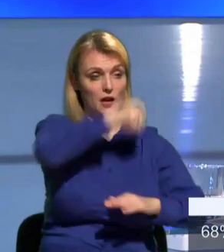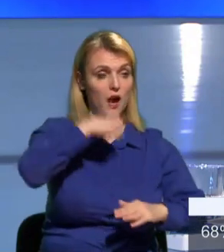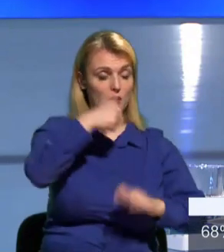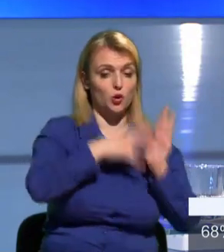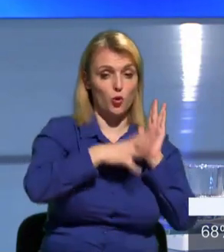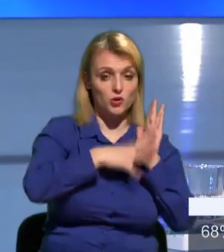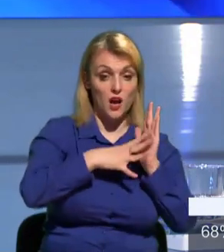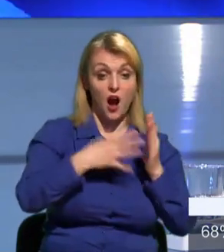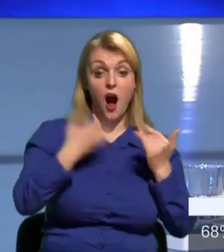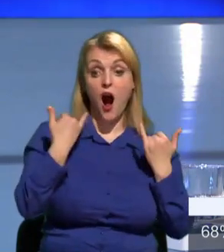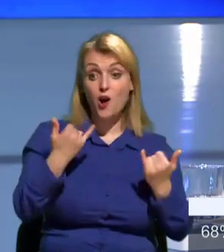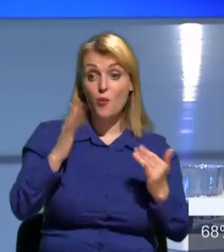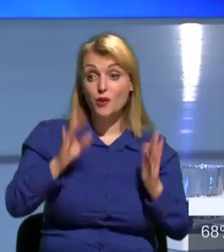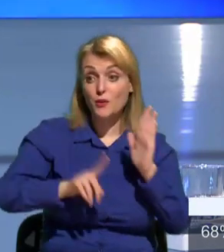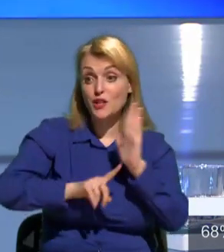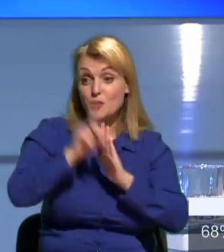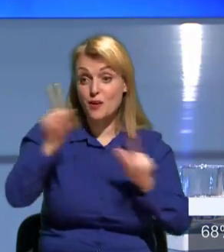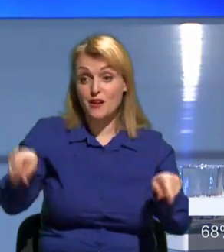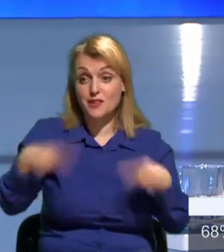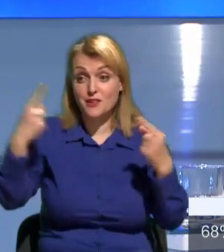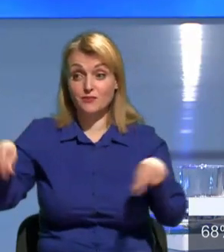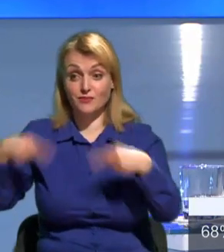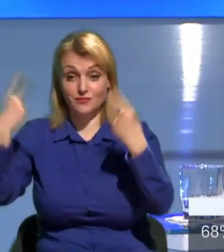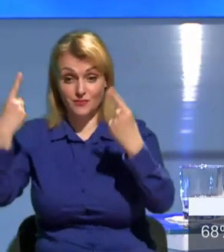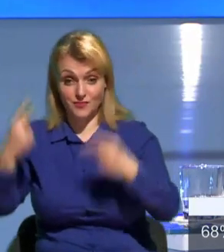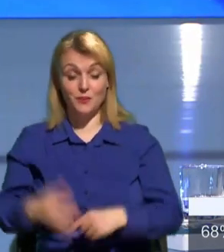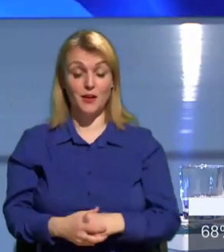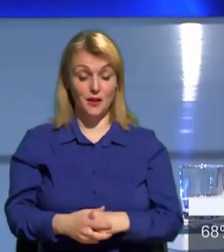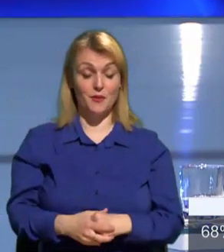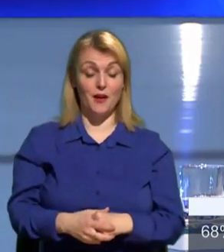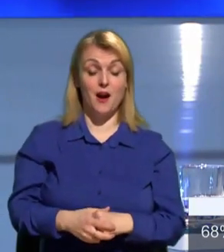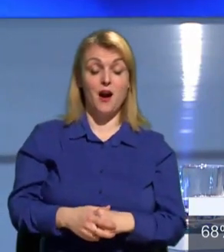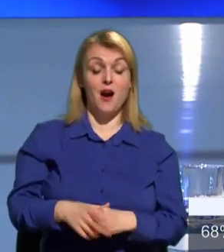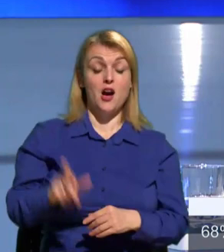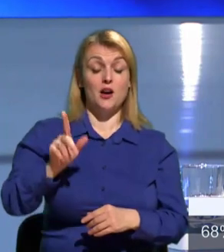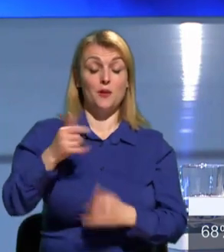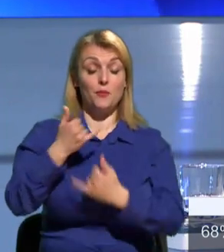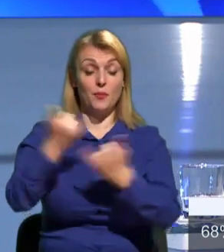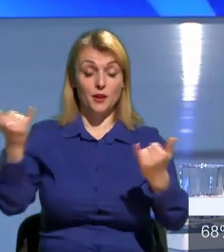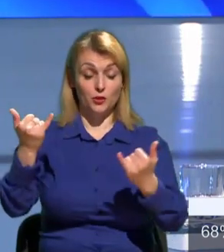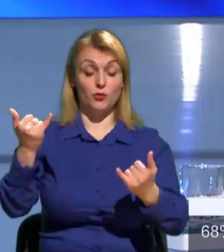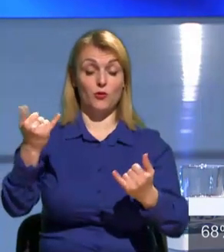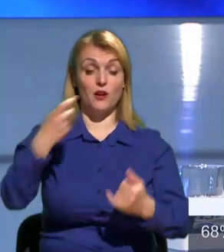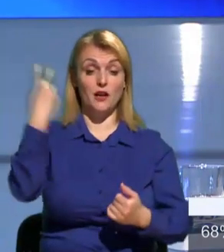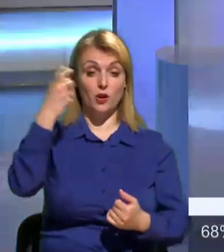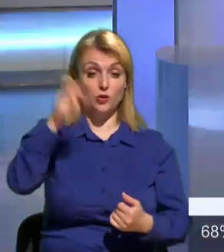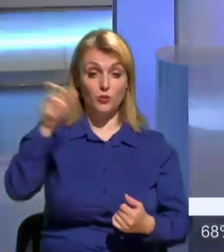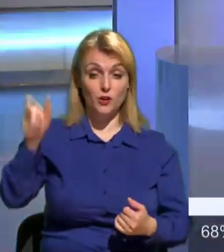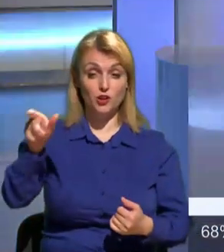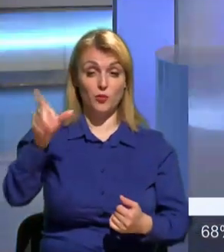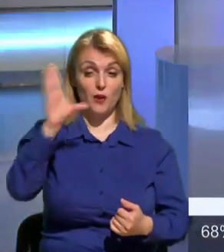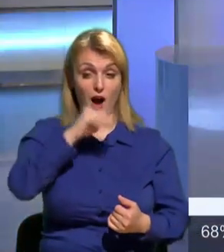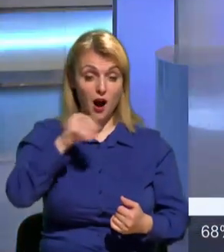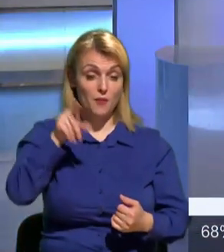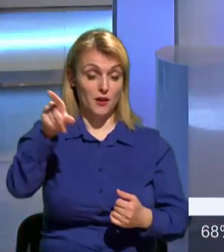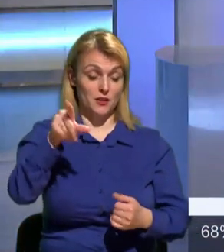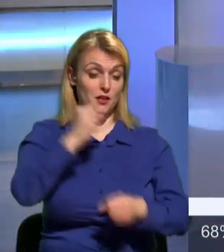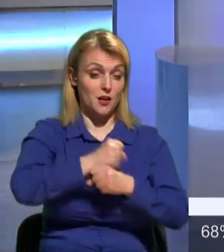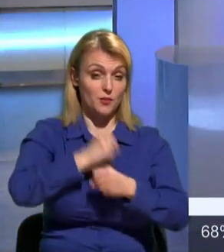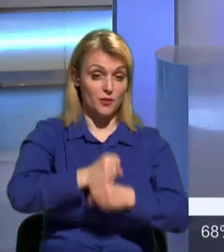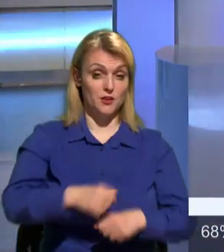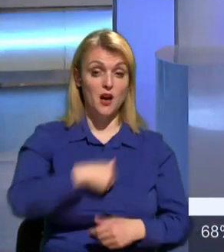restabilim, să creăm condiții pentru agenții economici ca ei să poată investi, să creeze locuri de muncă. Care e situația? Noi avem 680.000